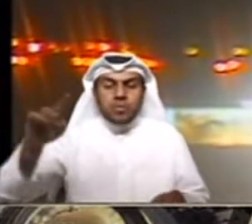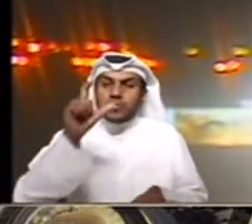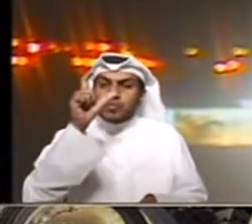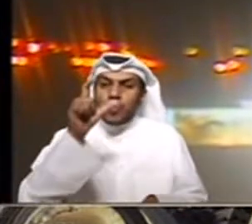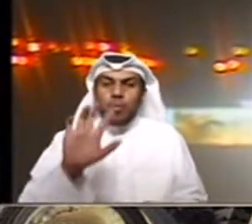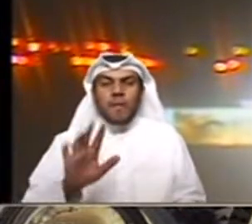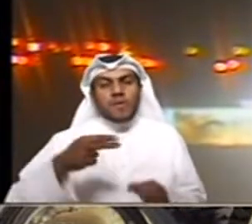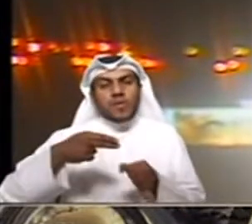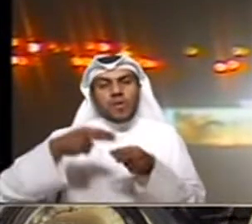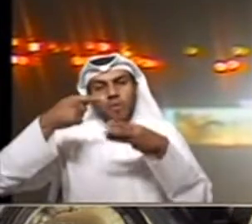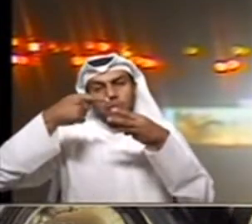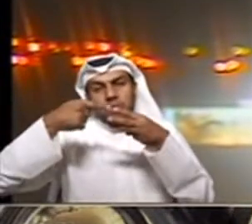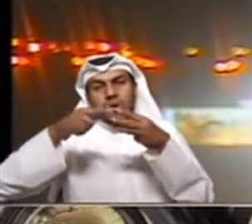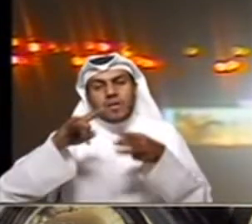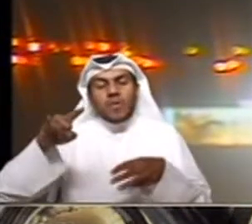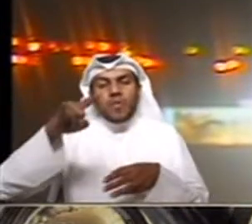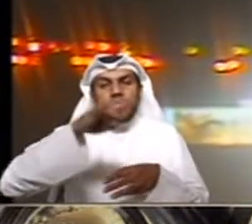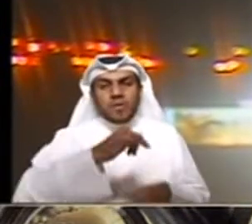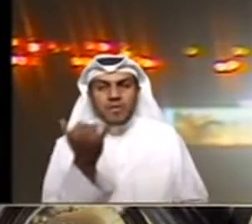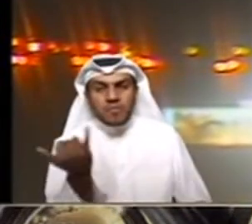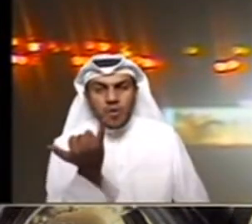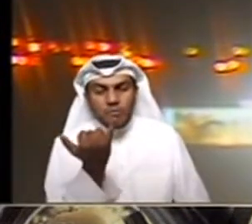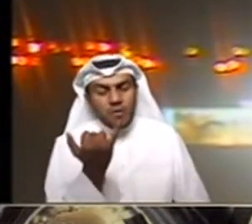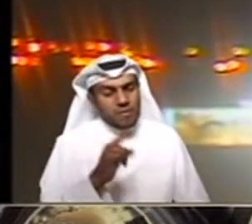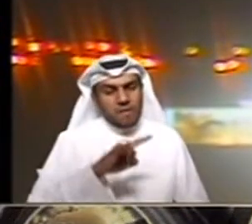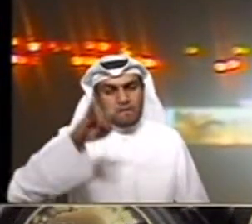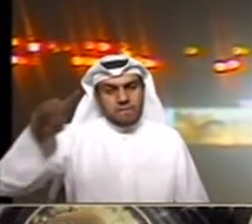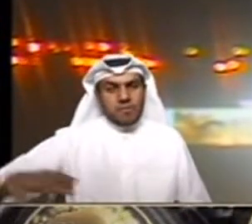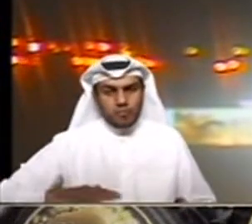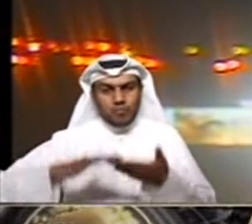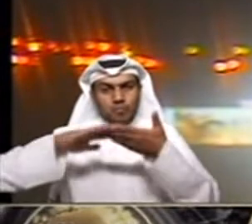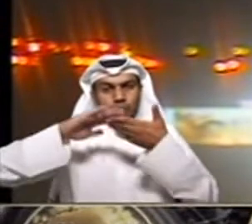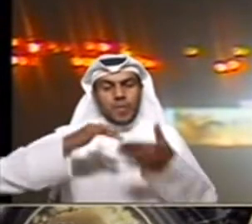الرؤية قليلا، فاضطرت هذه الطائرات أو هذه الرحلات إلى